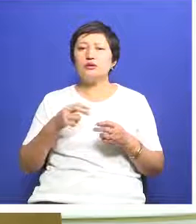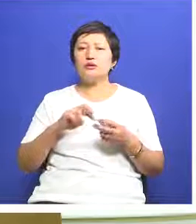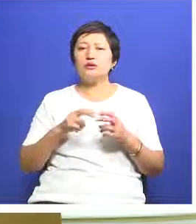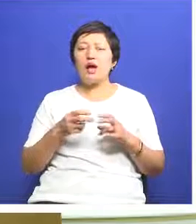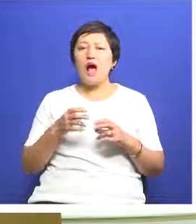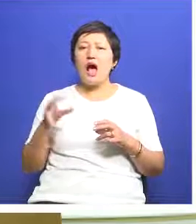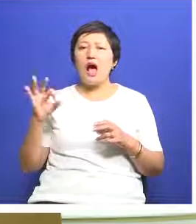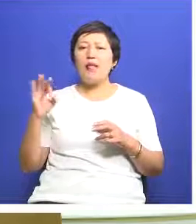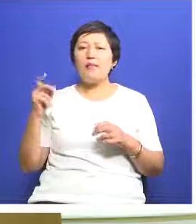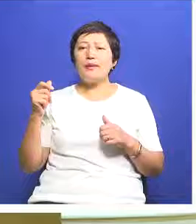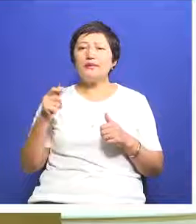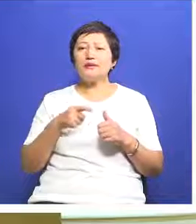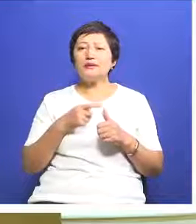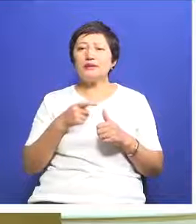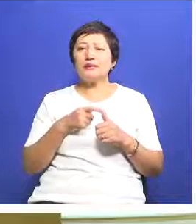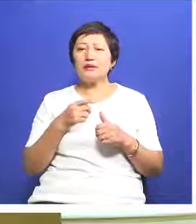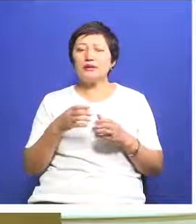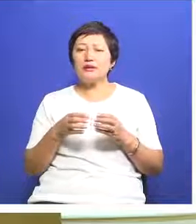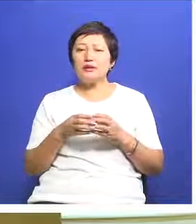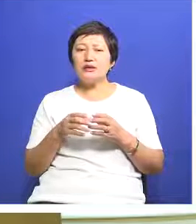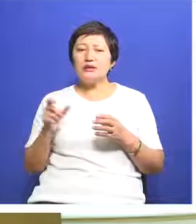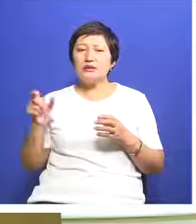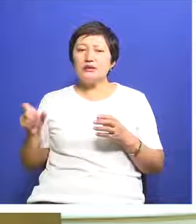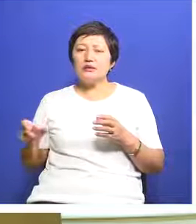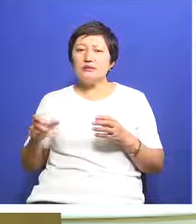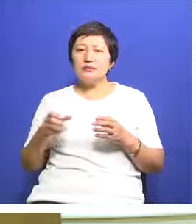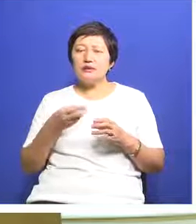мынау алпамыс сапархан деген жігітіміз